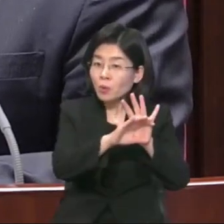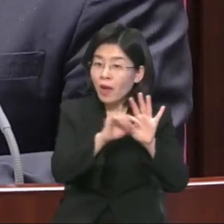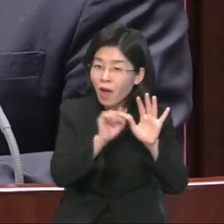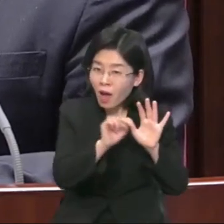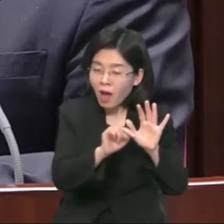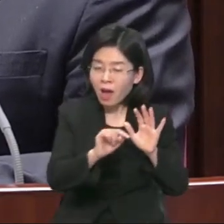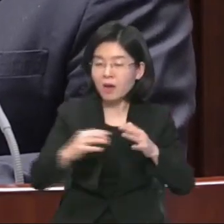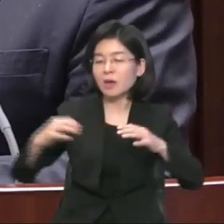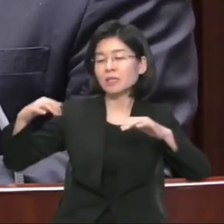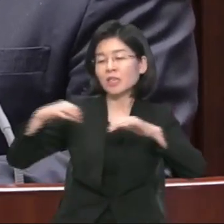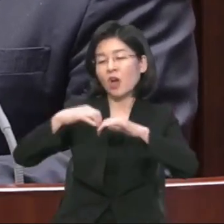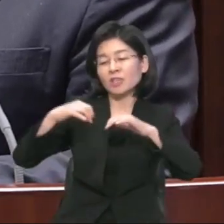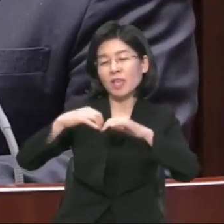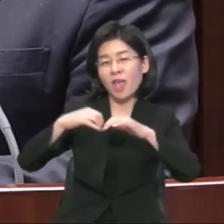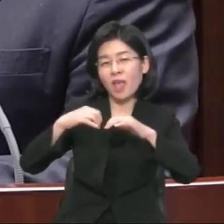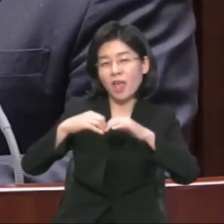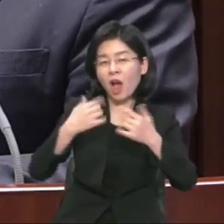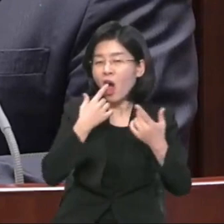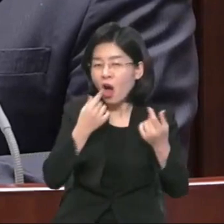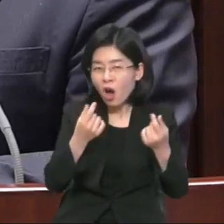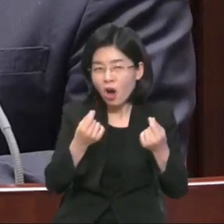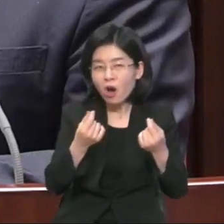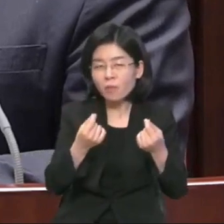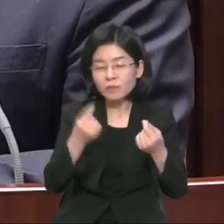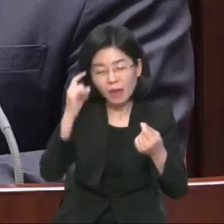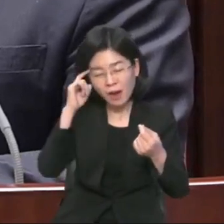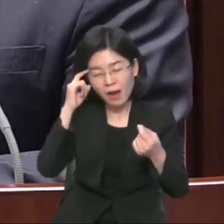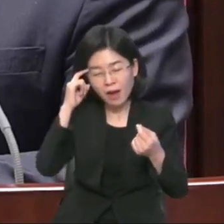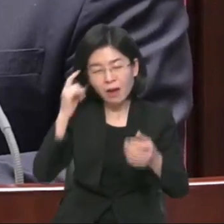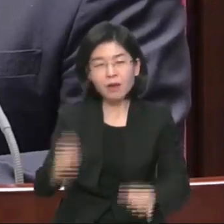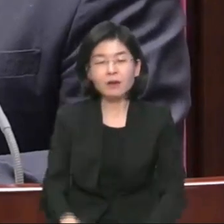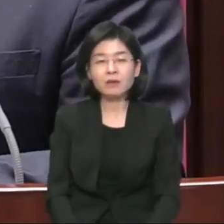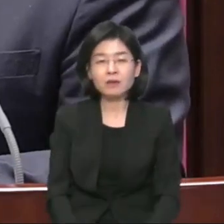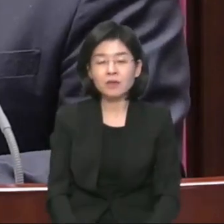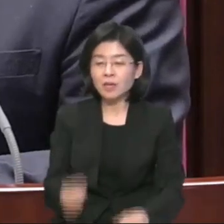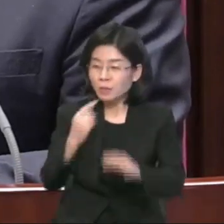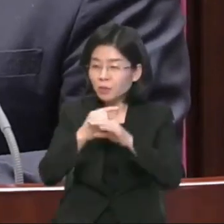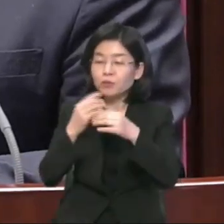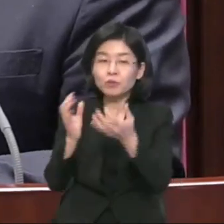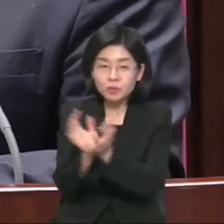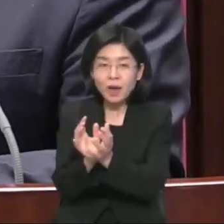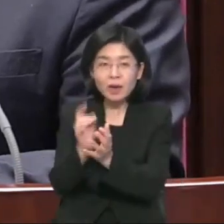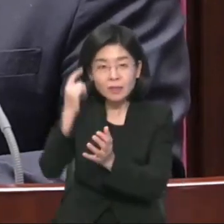비유되잖아요. 그리고 또 우리 더불어민주당에서는 국난으로